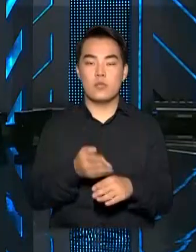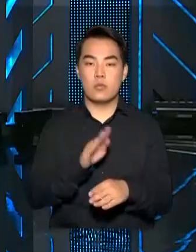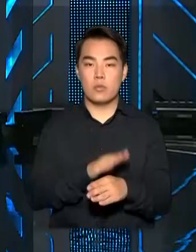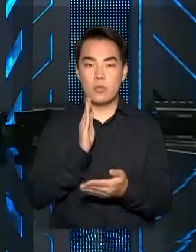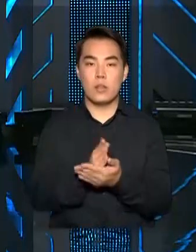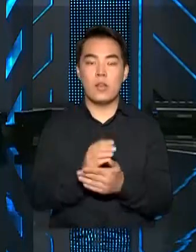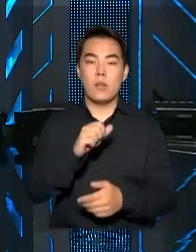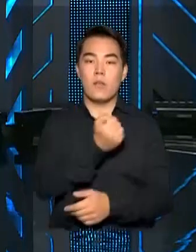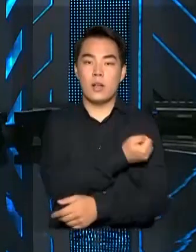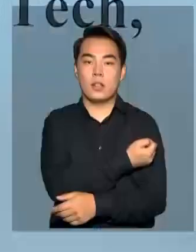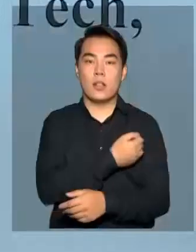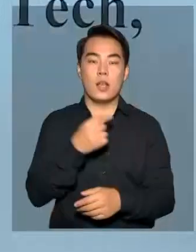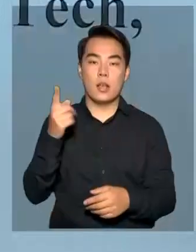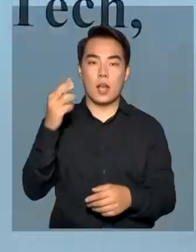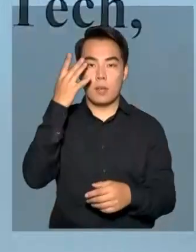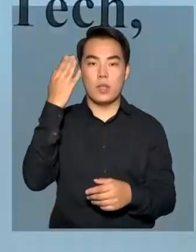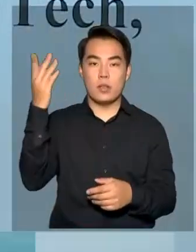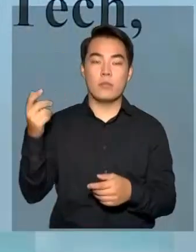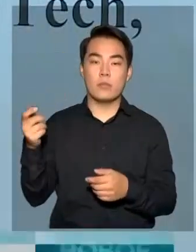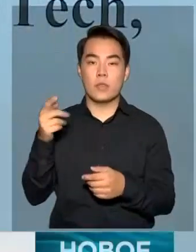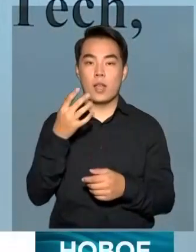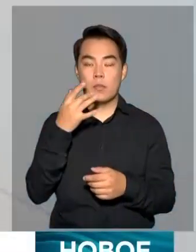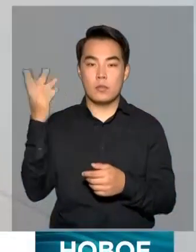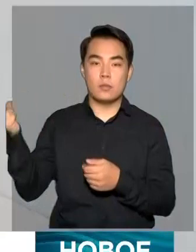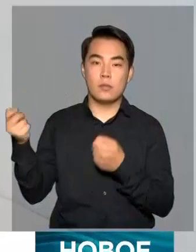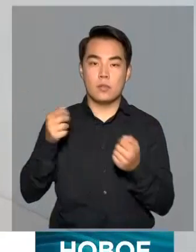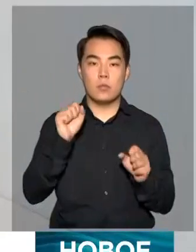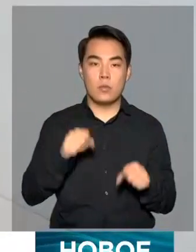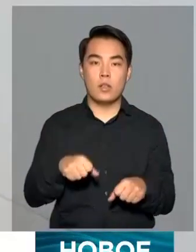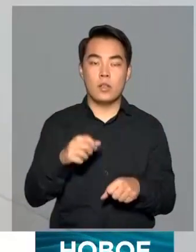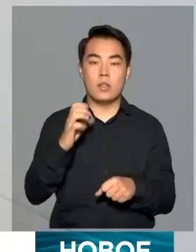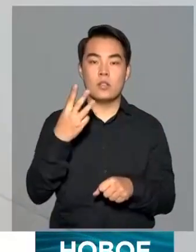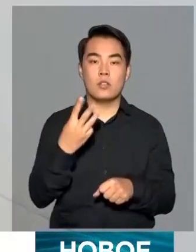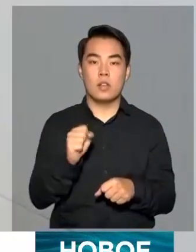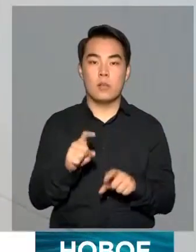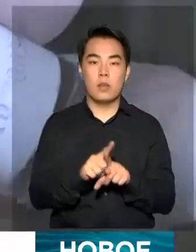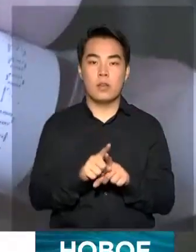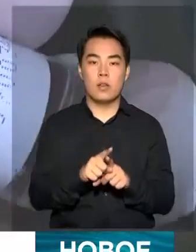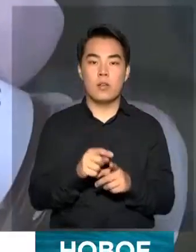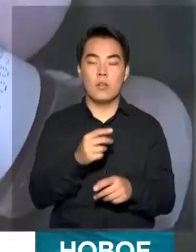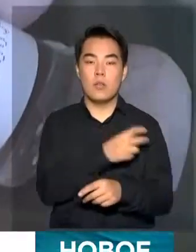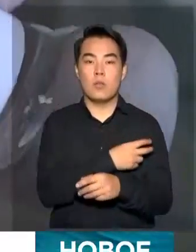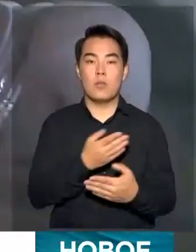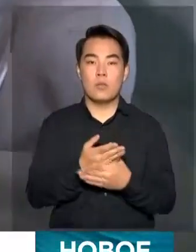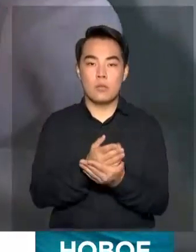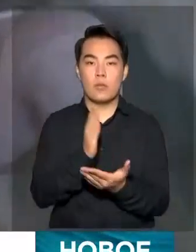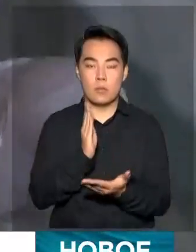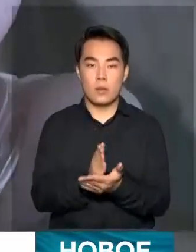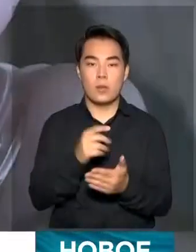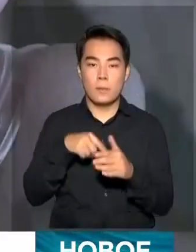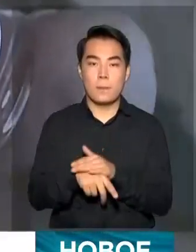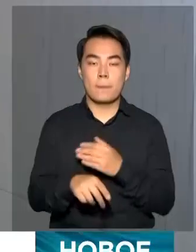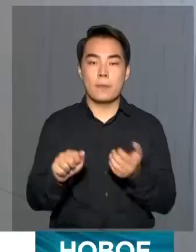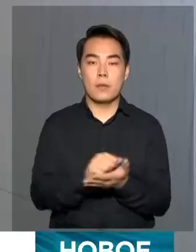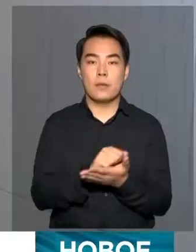из Америки отправить противоковидный препарат файзер биотек США готовы в качестве гуманитарной помощи документ об этом